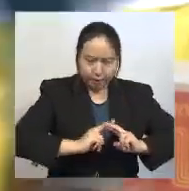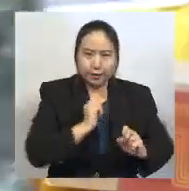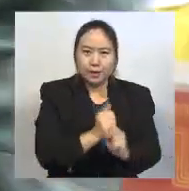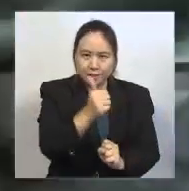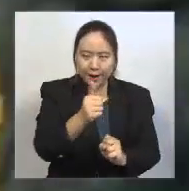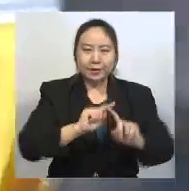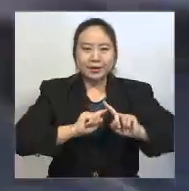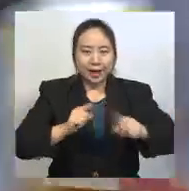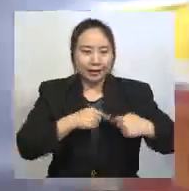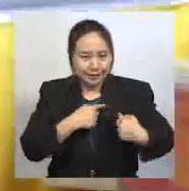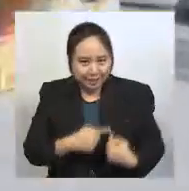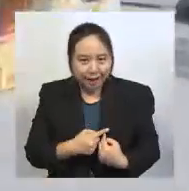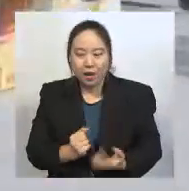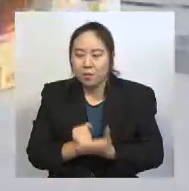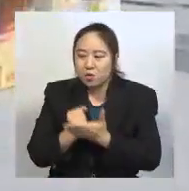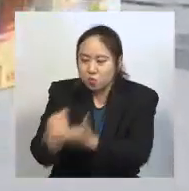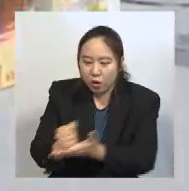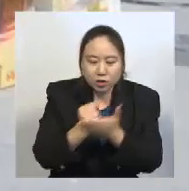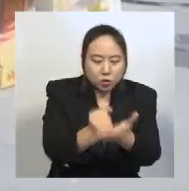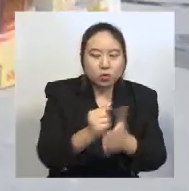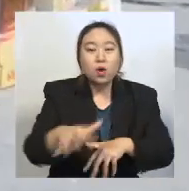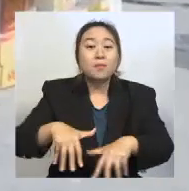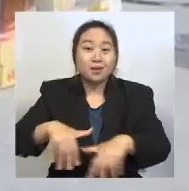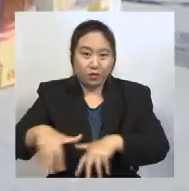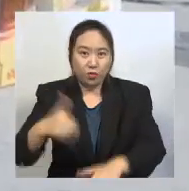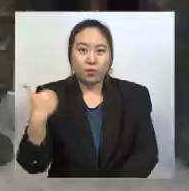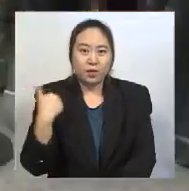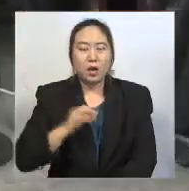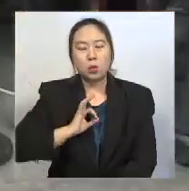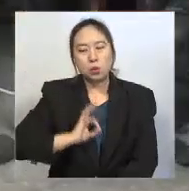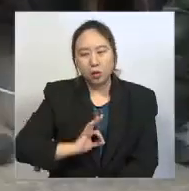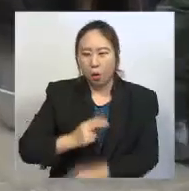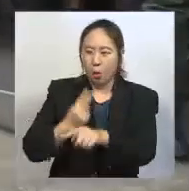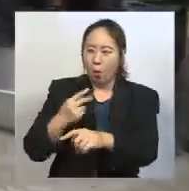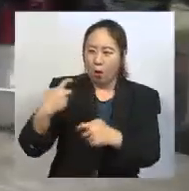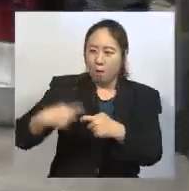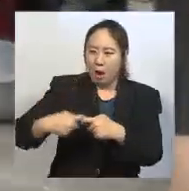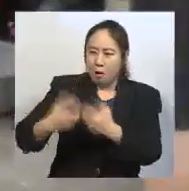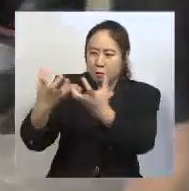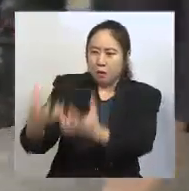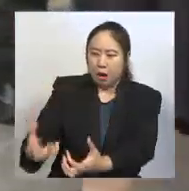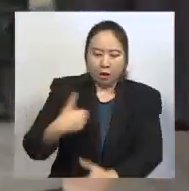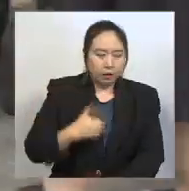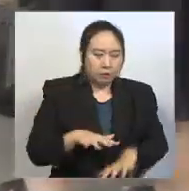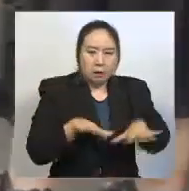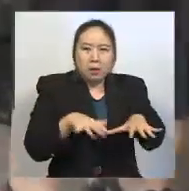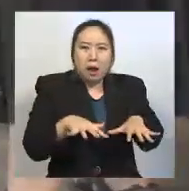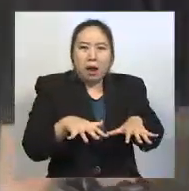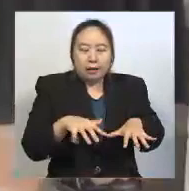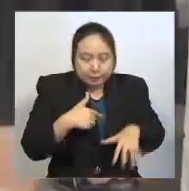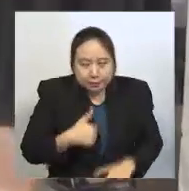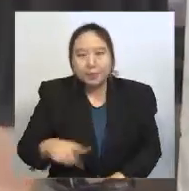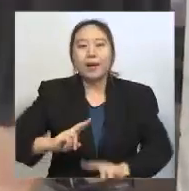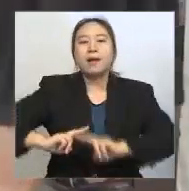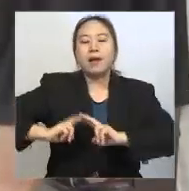น้ำใจที่ยังจะออกมาช่วยเหลือพี่น้องประชาชนบางคนที่รู้สึกว่าทุกข์กว่าตัวเองลำบากกว่าตัวเองโดยการที่จะออกมาขับวินมอเ